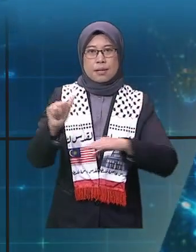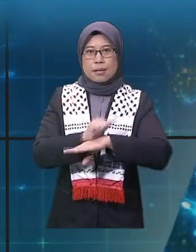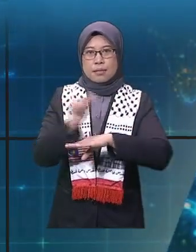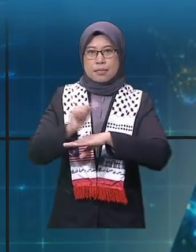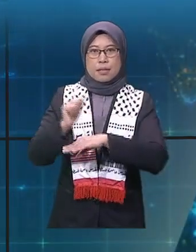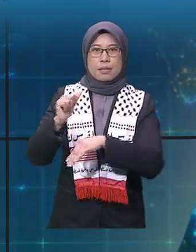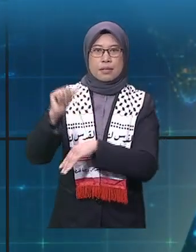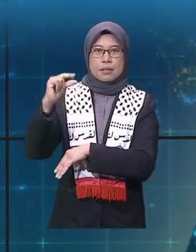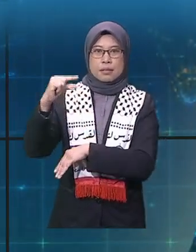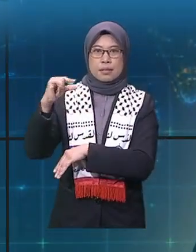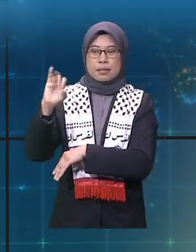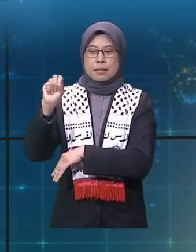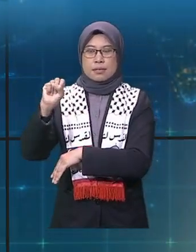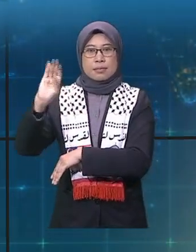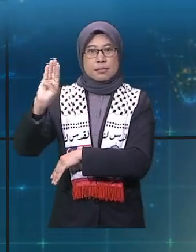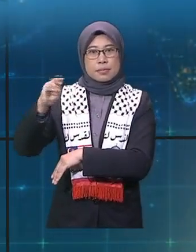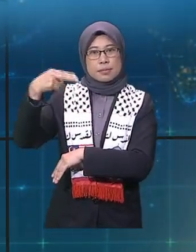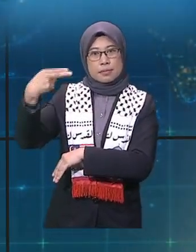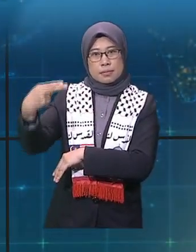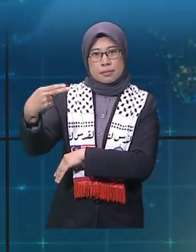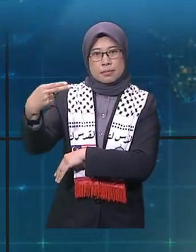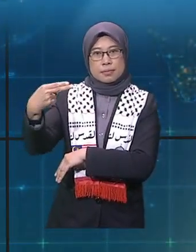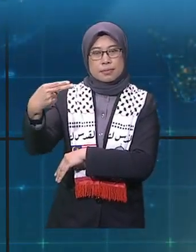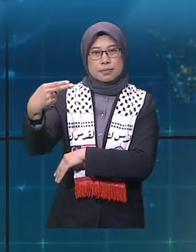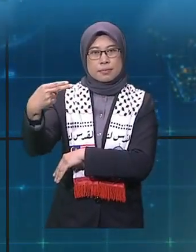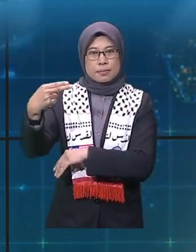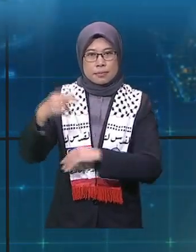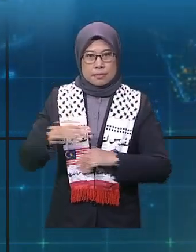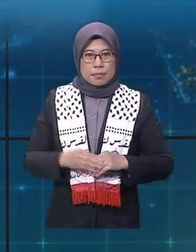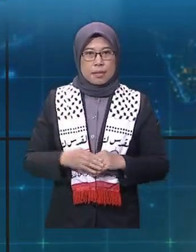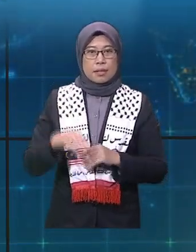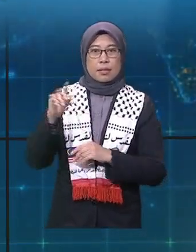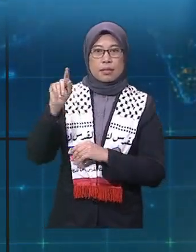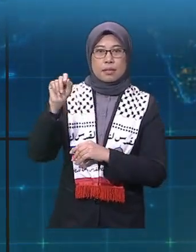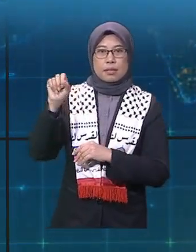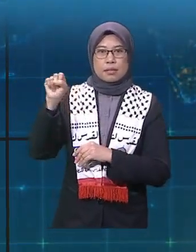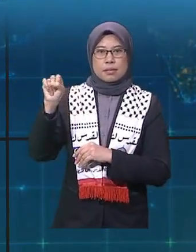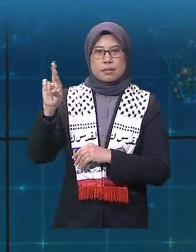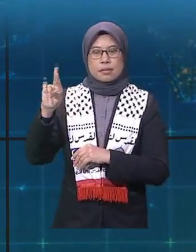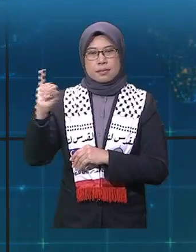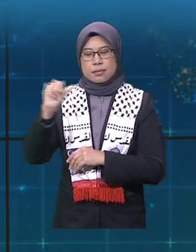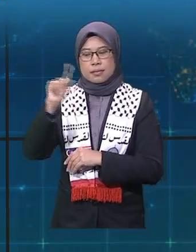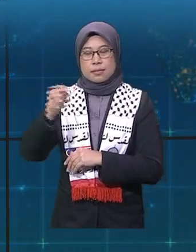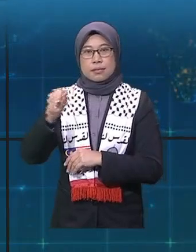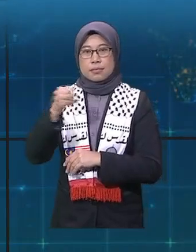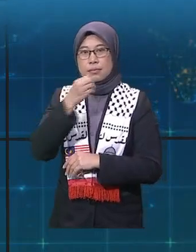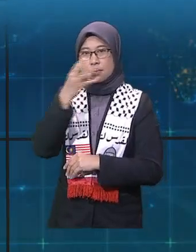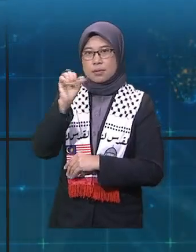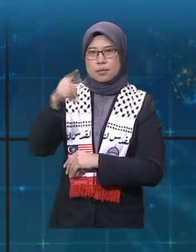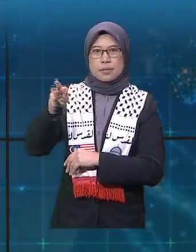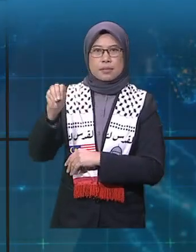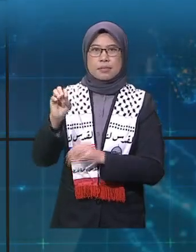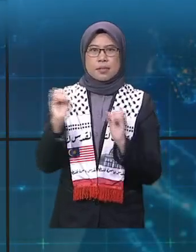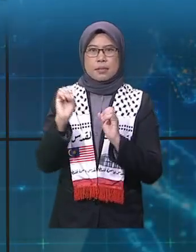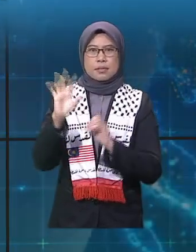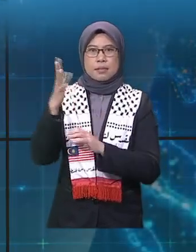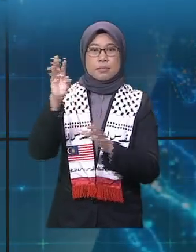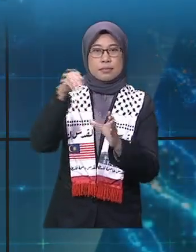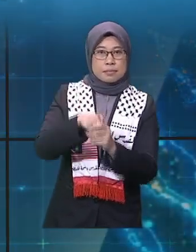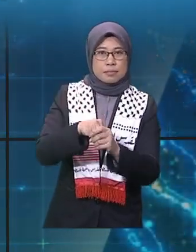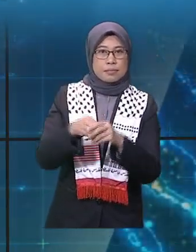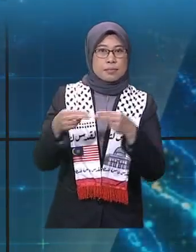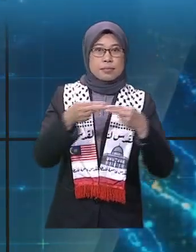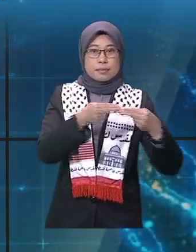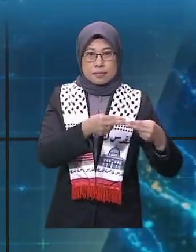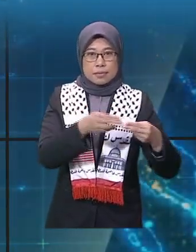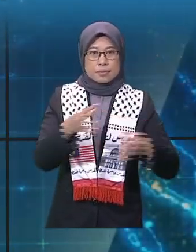Amal Global Ikhwan Service and Business Holding GISBH. Tan Sri Azam Baki berkata SPRM tidak campur tangan berhubung